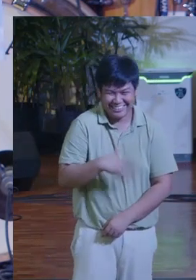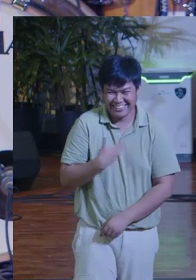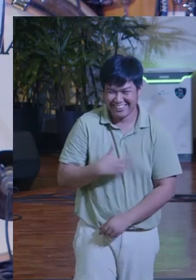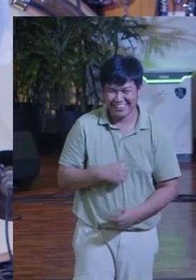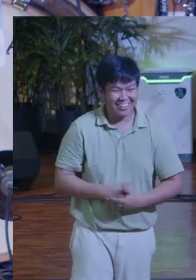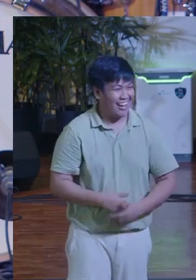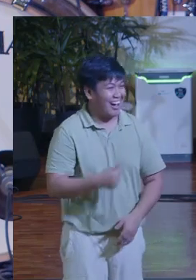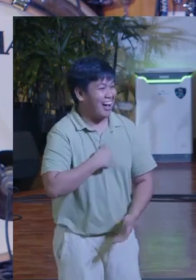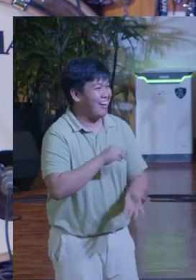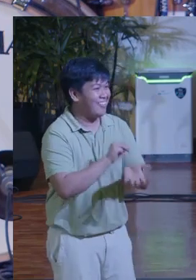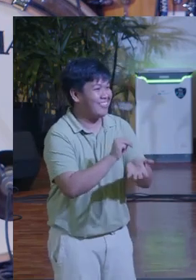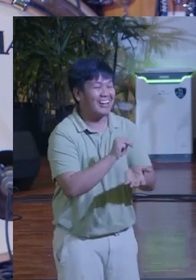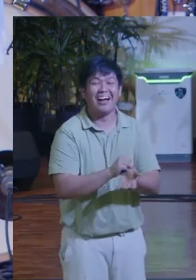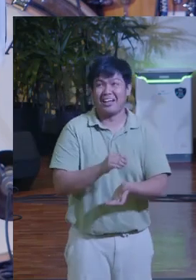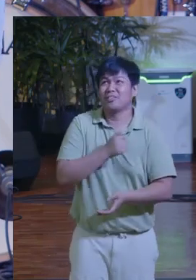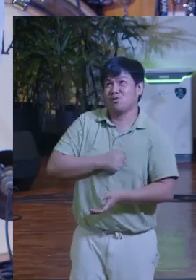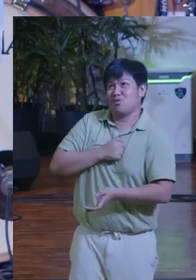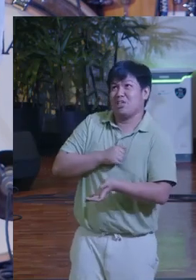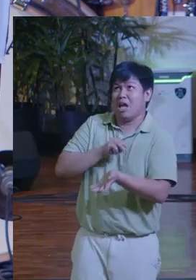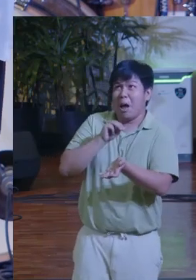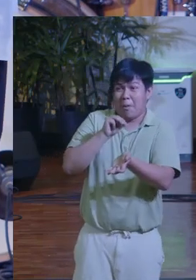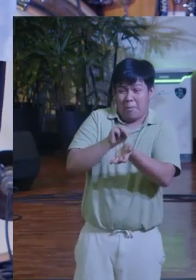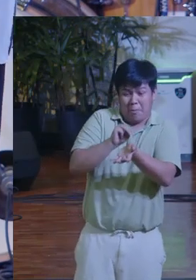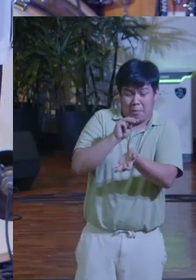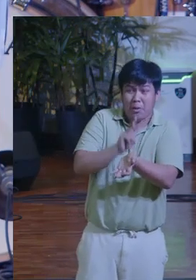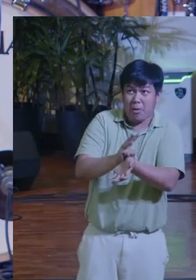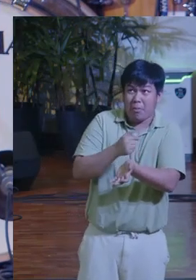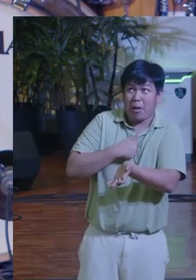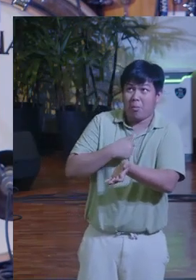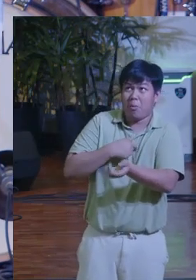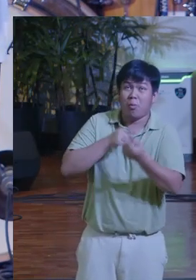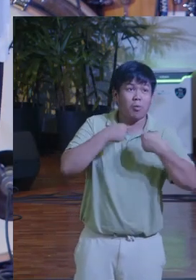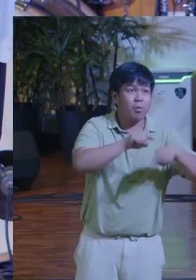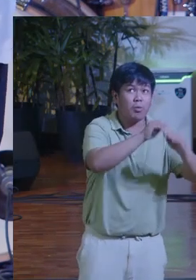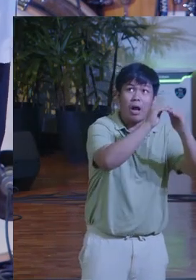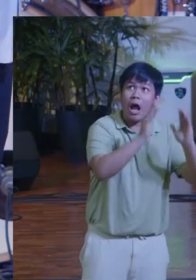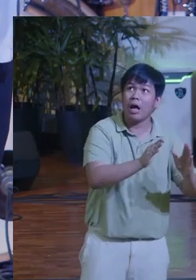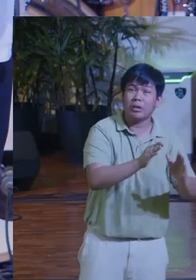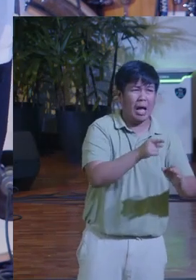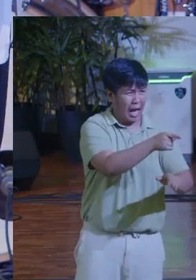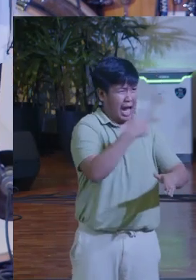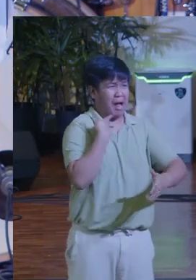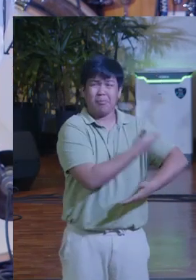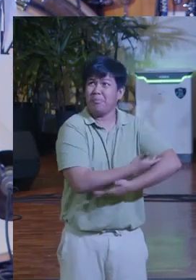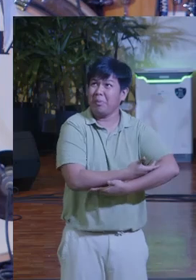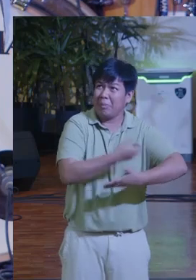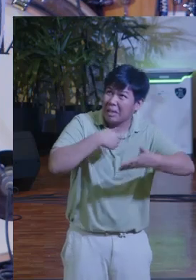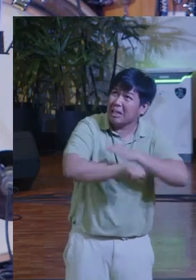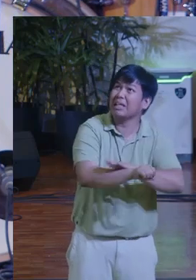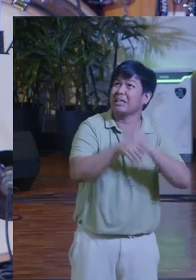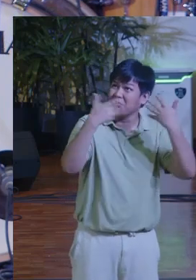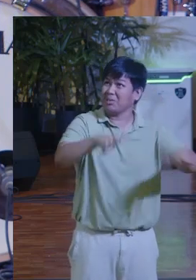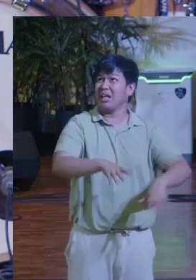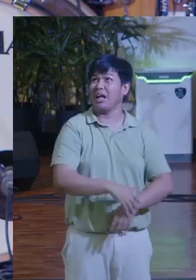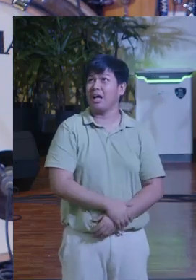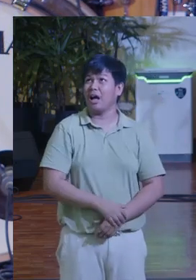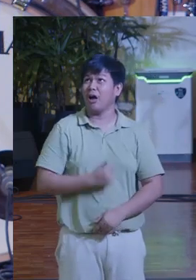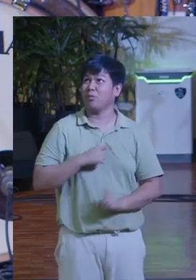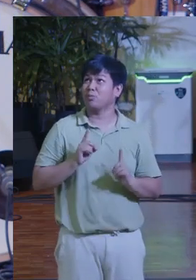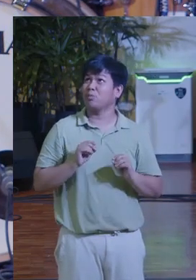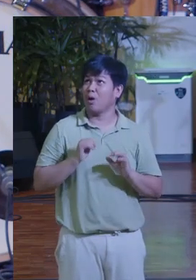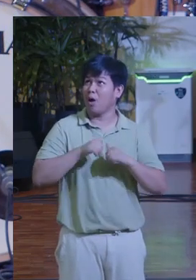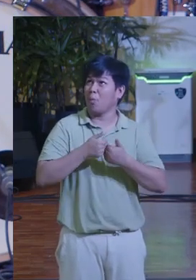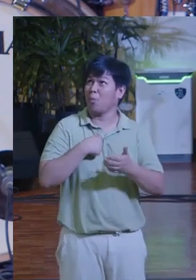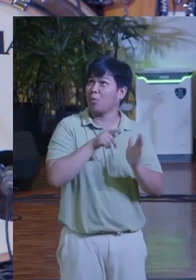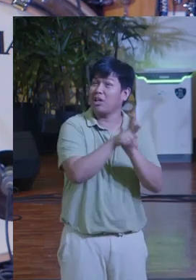Nauna po kami, Pharaoh. Pagdating namin, nailuwal na yung lalaki, naitago na. Ganon ang